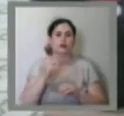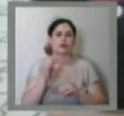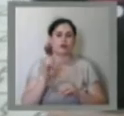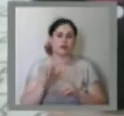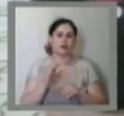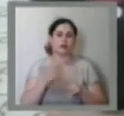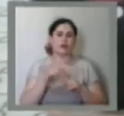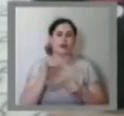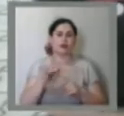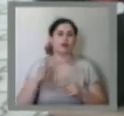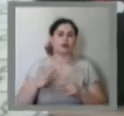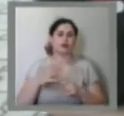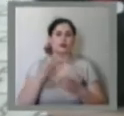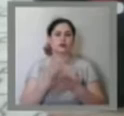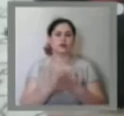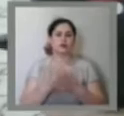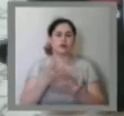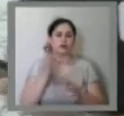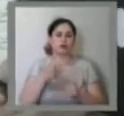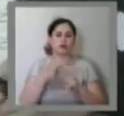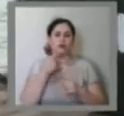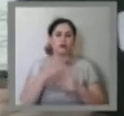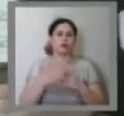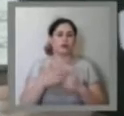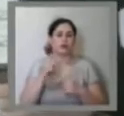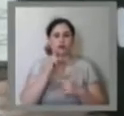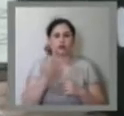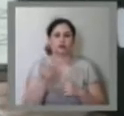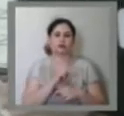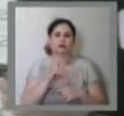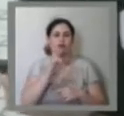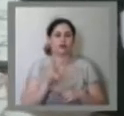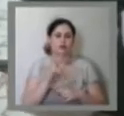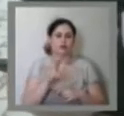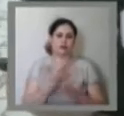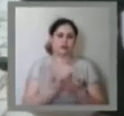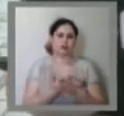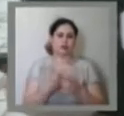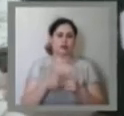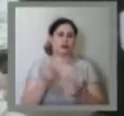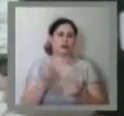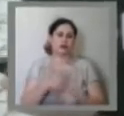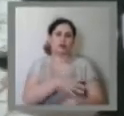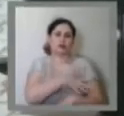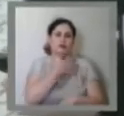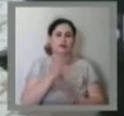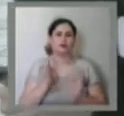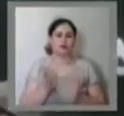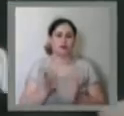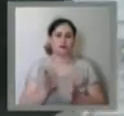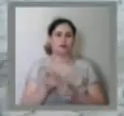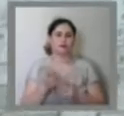чекає своєї черги, говорить, що перетин межі зайняв близько 2 годин. Тільки тримали довго і все. Тільки тримали довго і